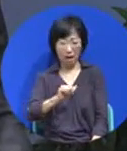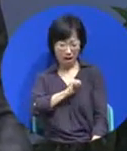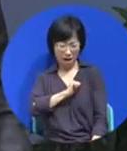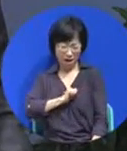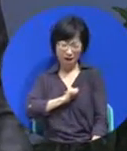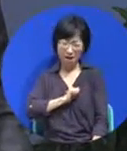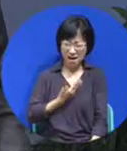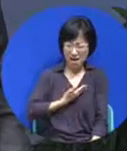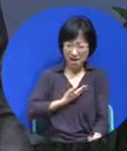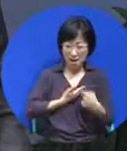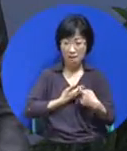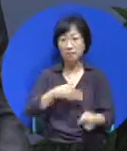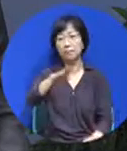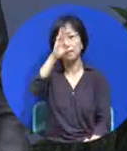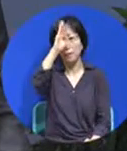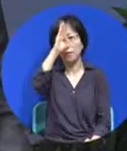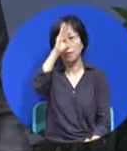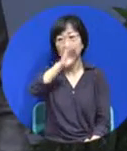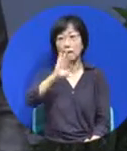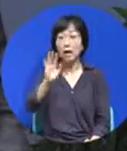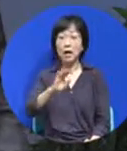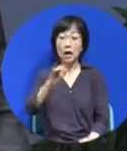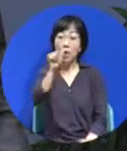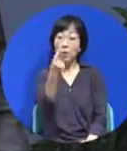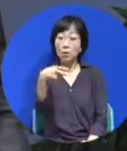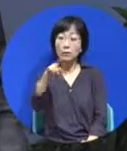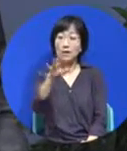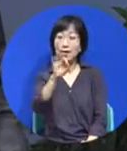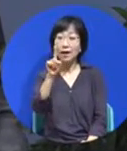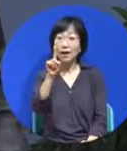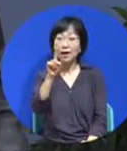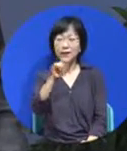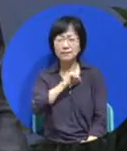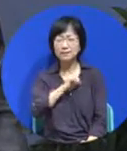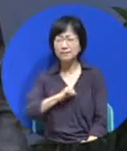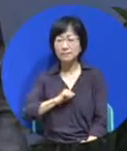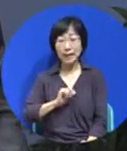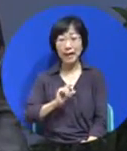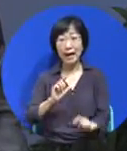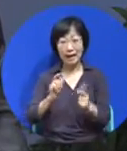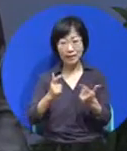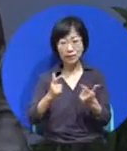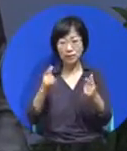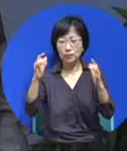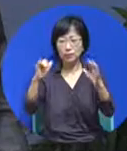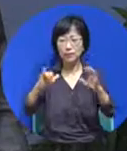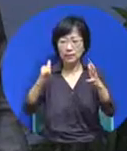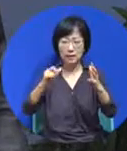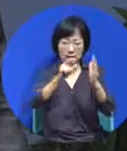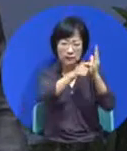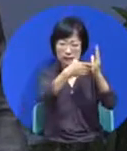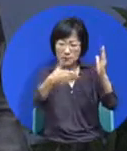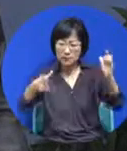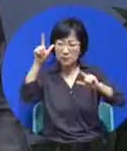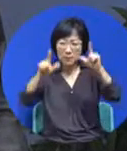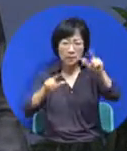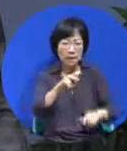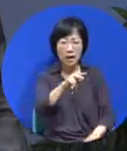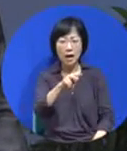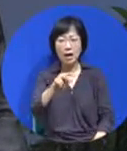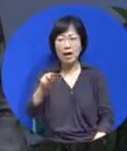get a disease. 참은 게 아닙니다. He didn't just have patience. 시대의 상을 본 겁니다. He was able to see the problem of the age. 아,